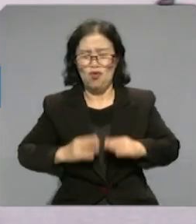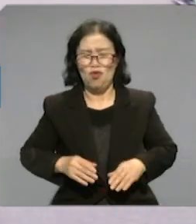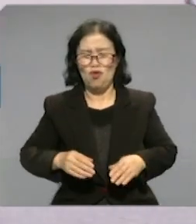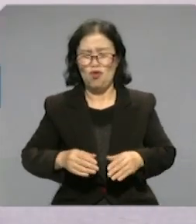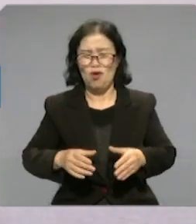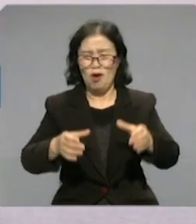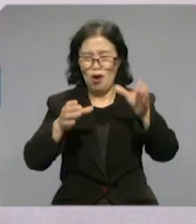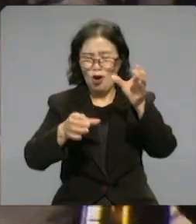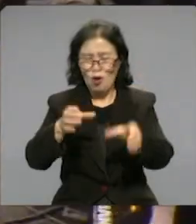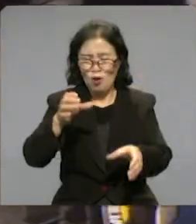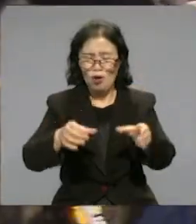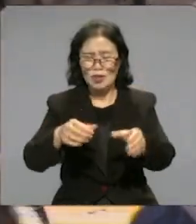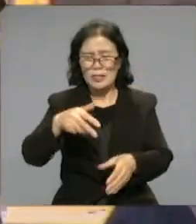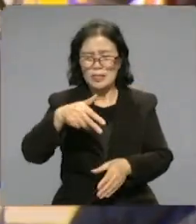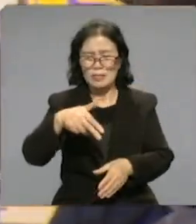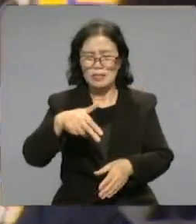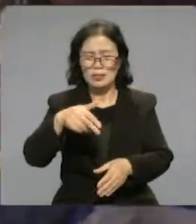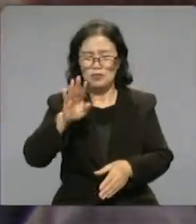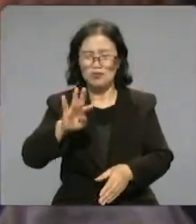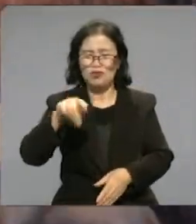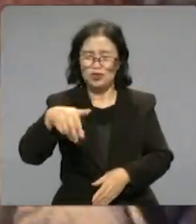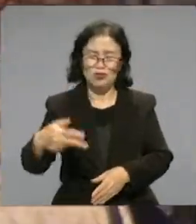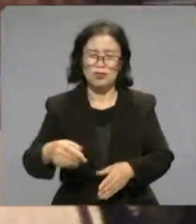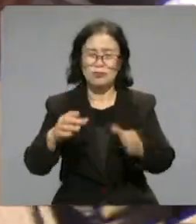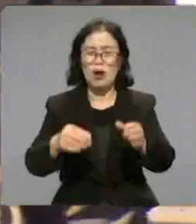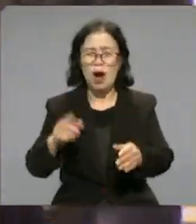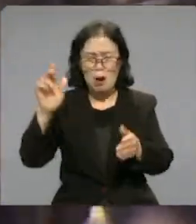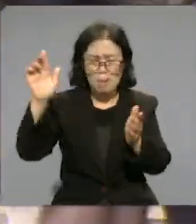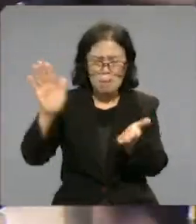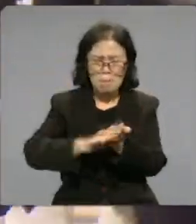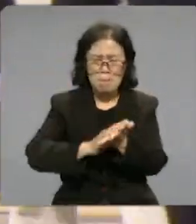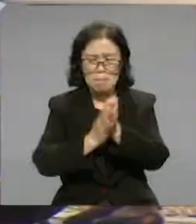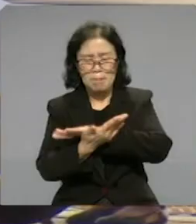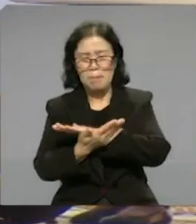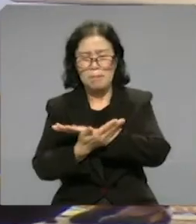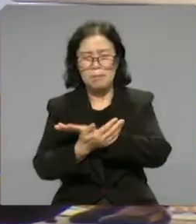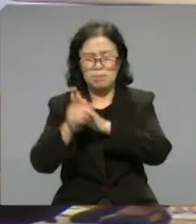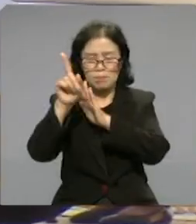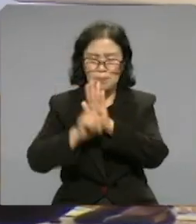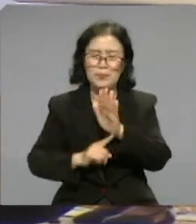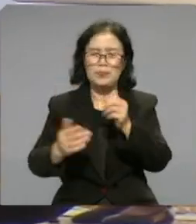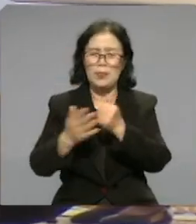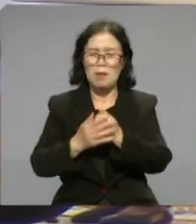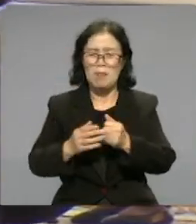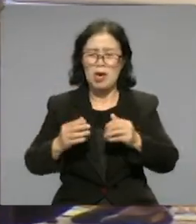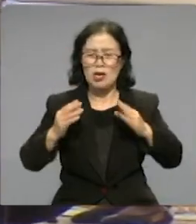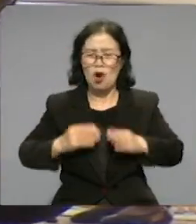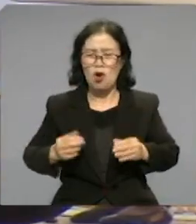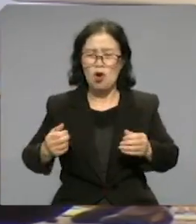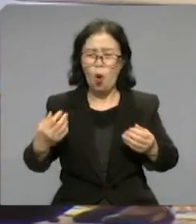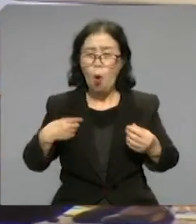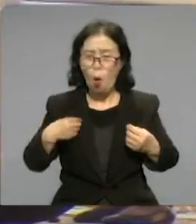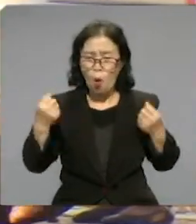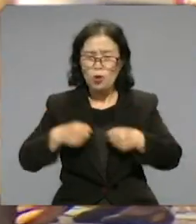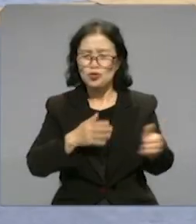부츠도 신고. 하루 만에 확 달라진 날씨 탓에 아직 겨울옷도 다 꺼내지